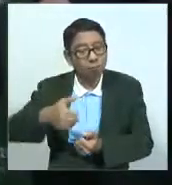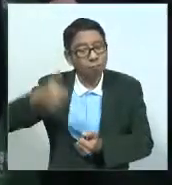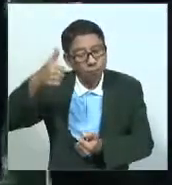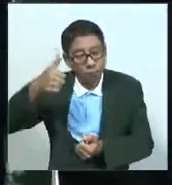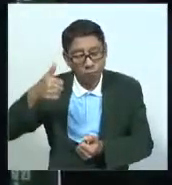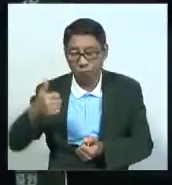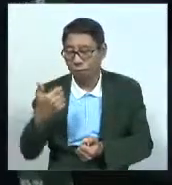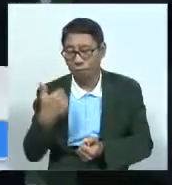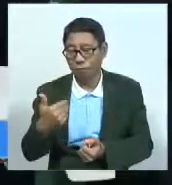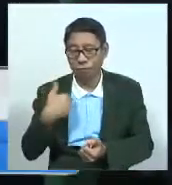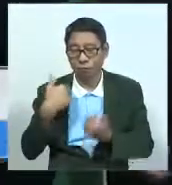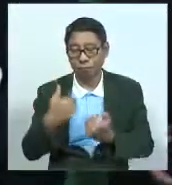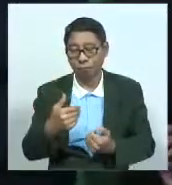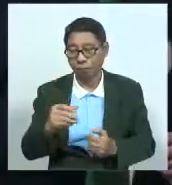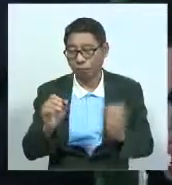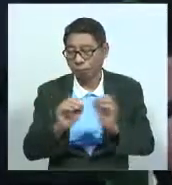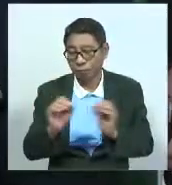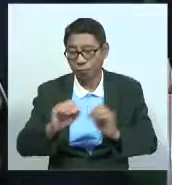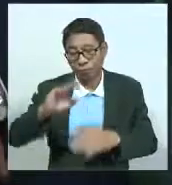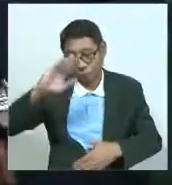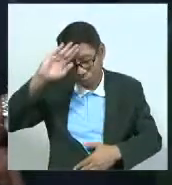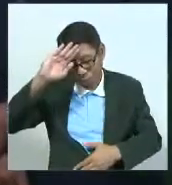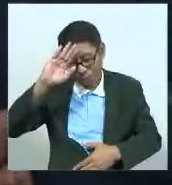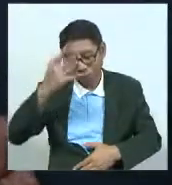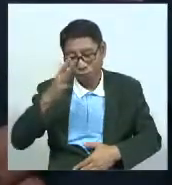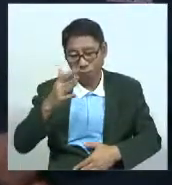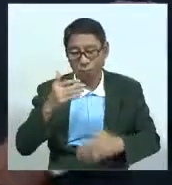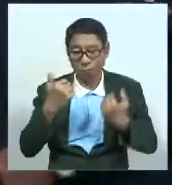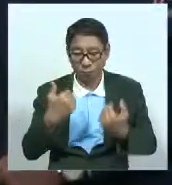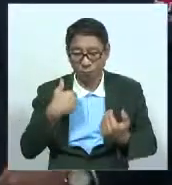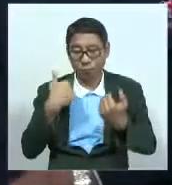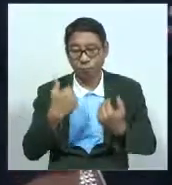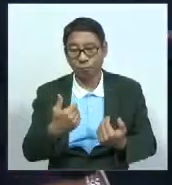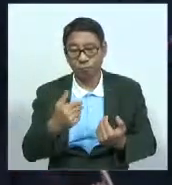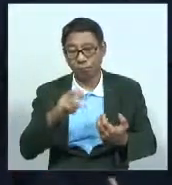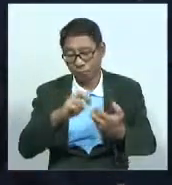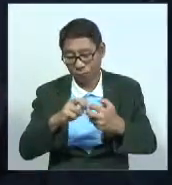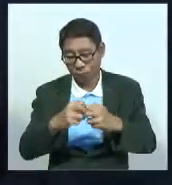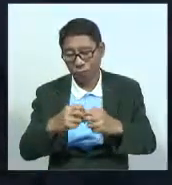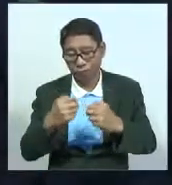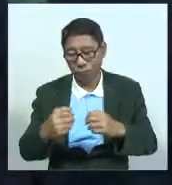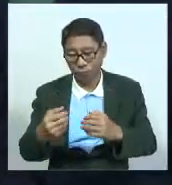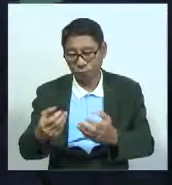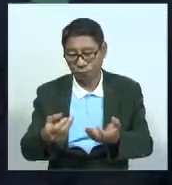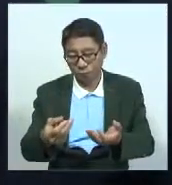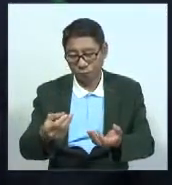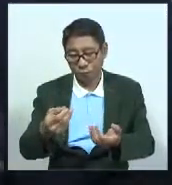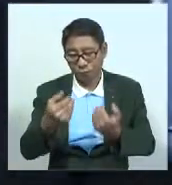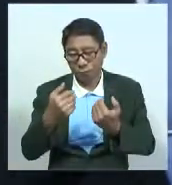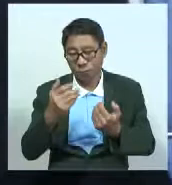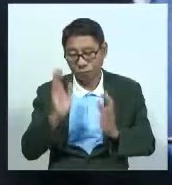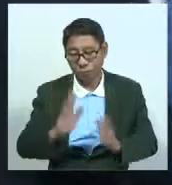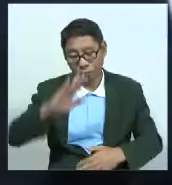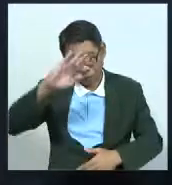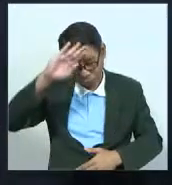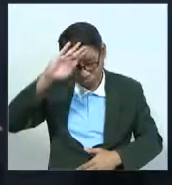มันอย่างนู้นอย่างนี้เนี่ยถ้าเราไม่มีอะไรก็อย่าไปเอาให้มันมีสารอะไรอย่างอื่นเข้ามาในร่างกายเลยให้คนป่วย